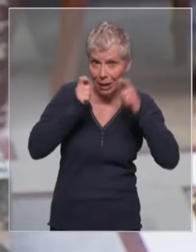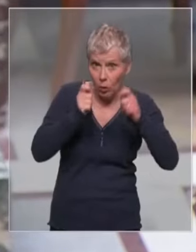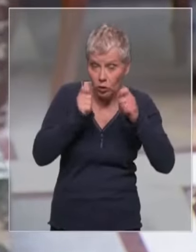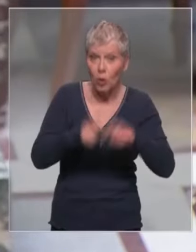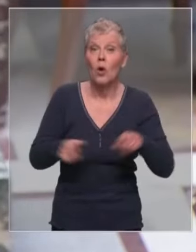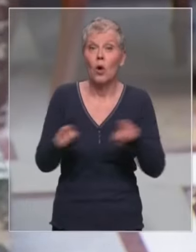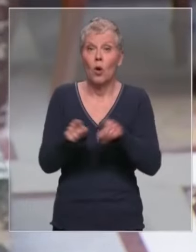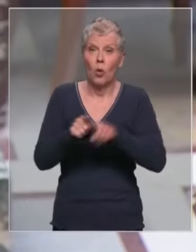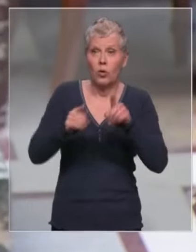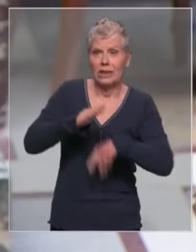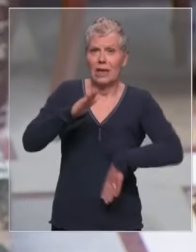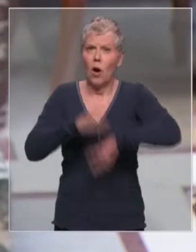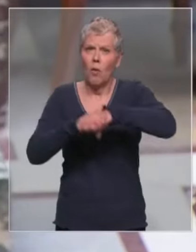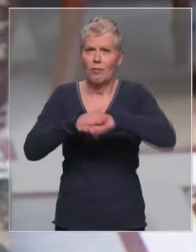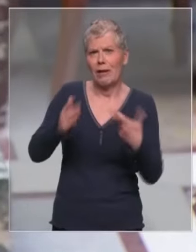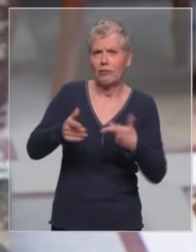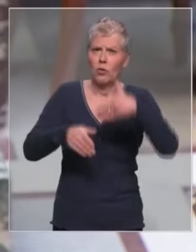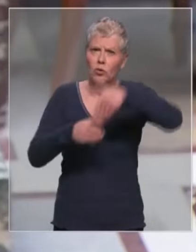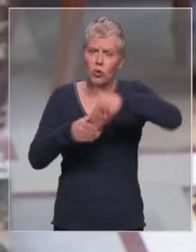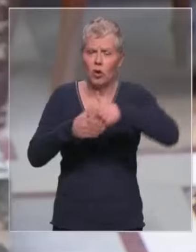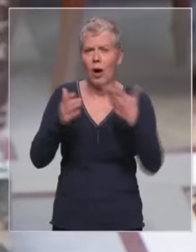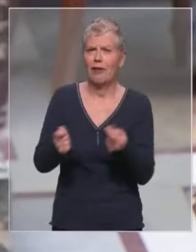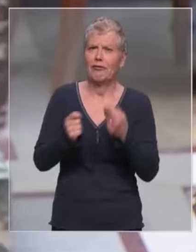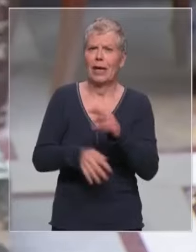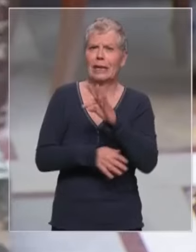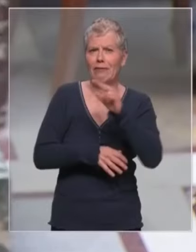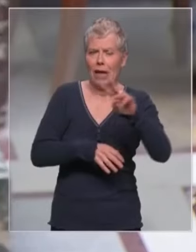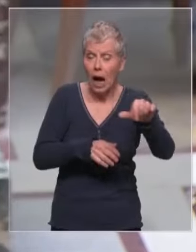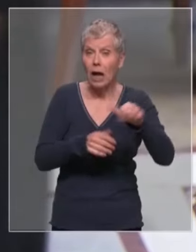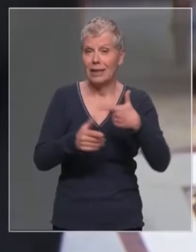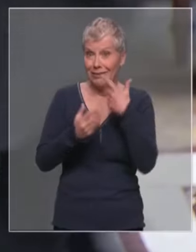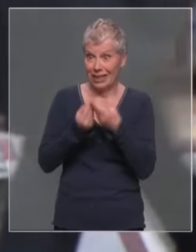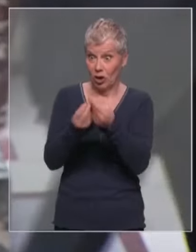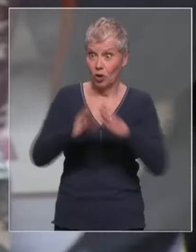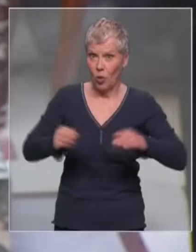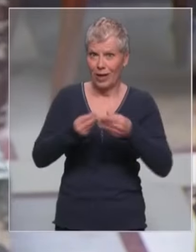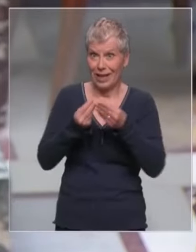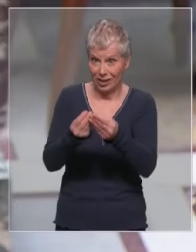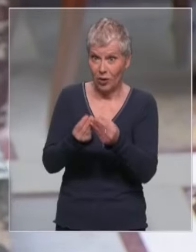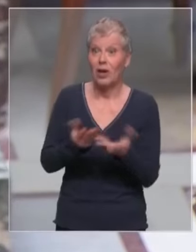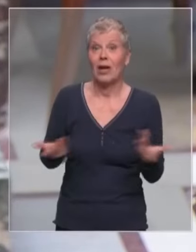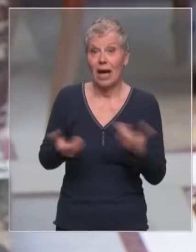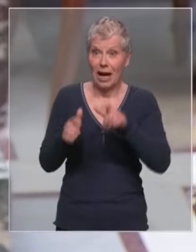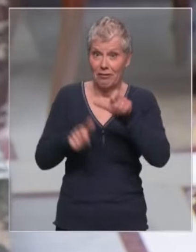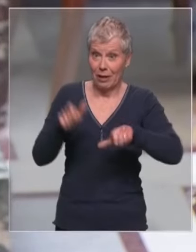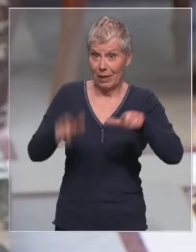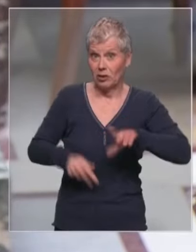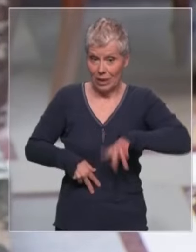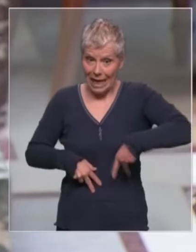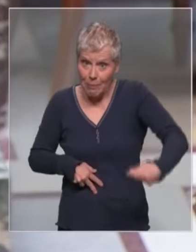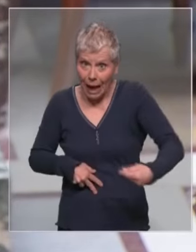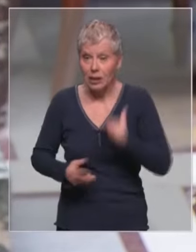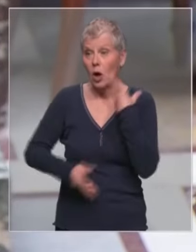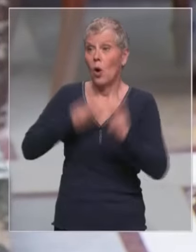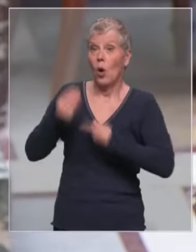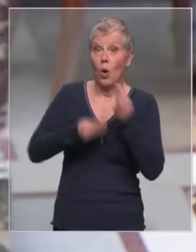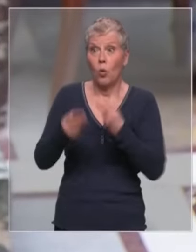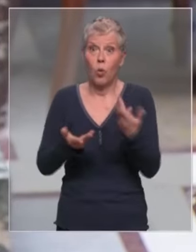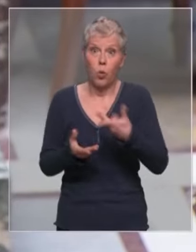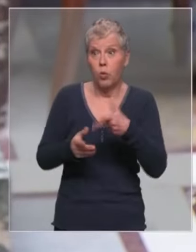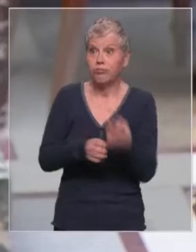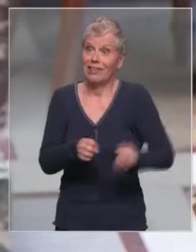d'exonération des plus-values. Ce sont des mesures très concrètes pour faciliter l'installation et l'épargne de précaution de nos agriculteurs. Par ailleurs, avec